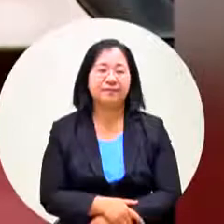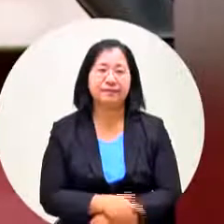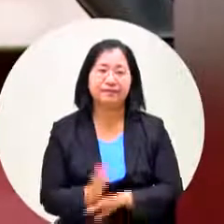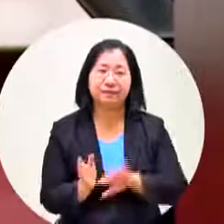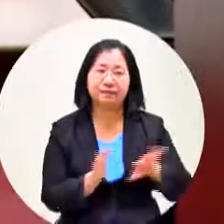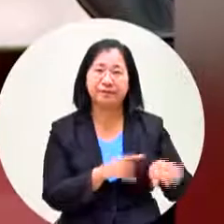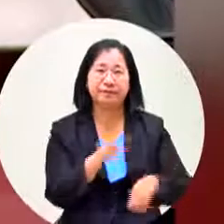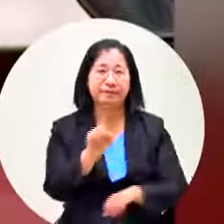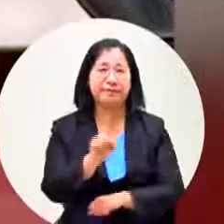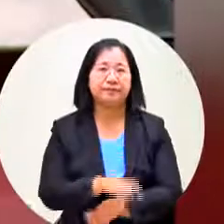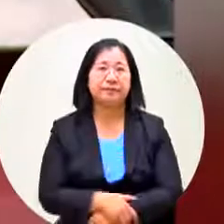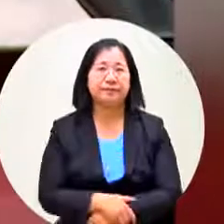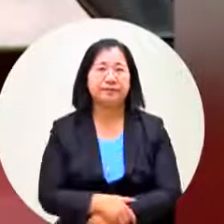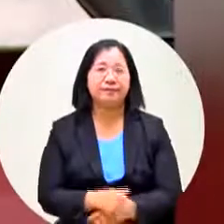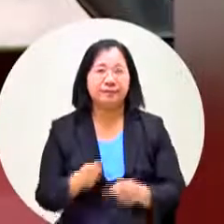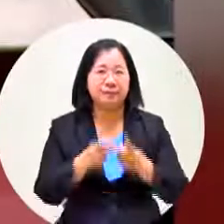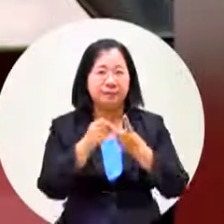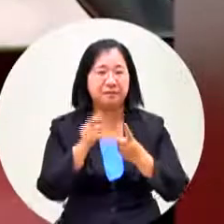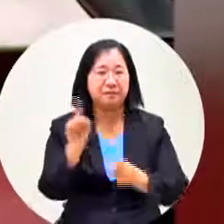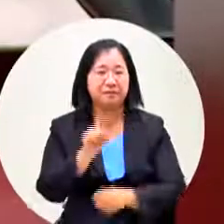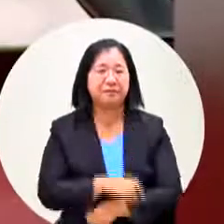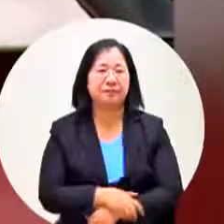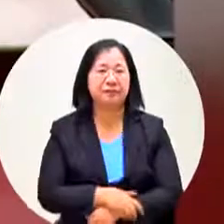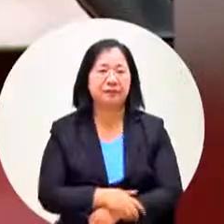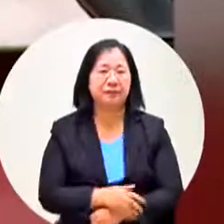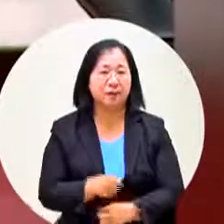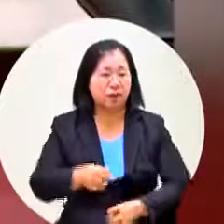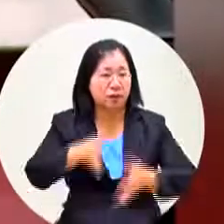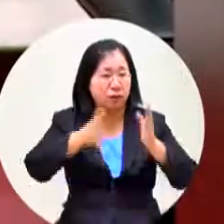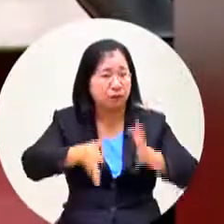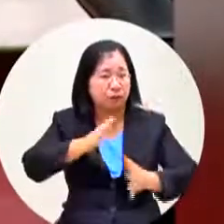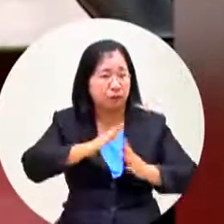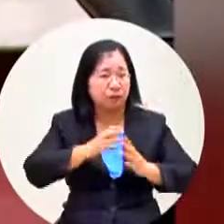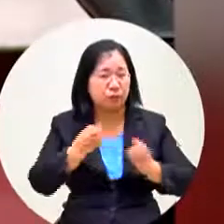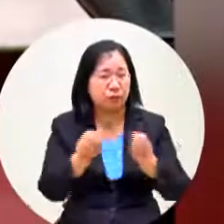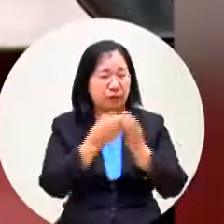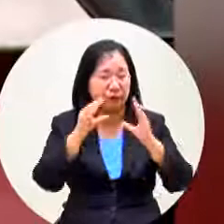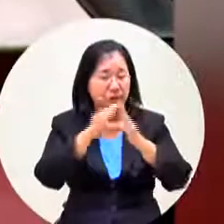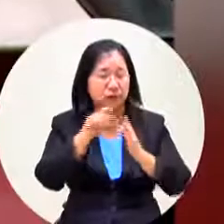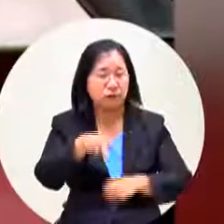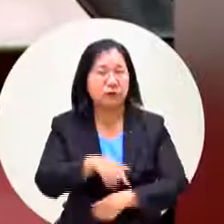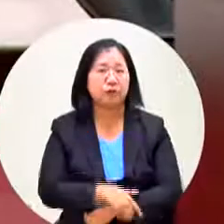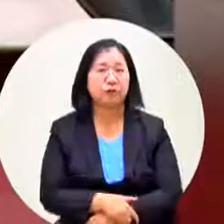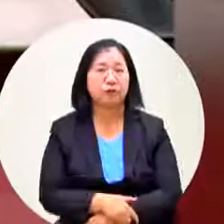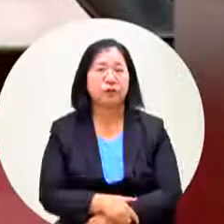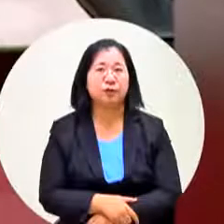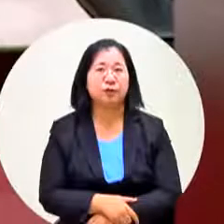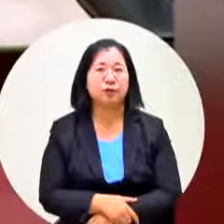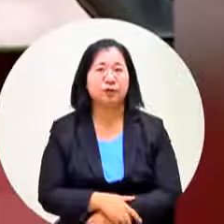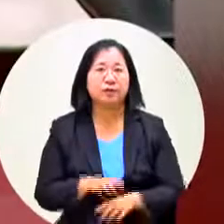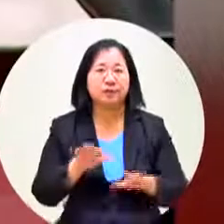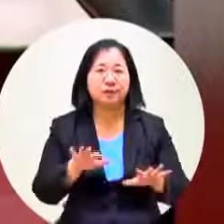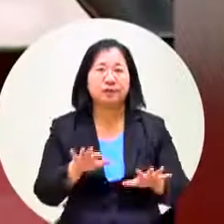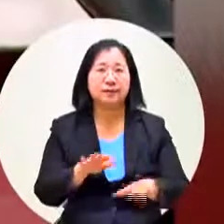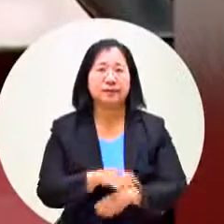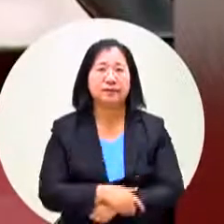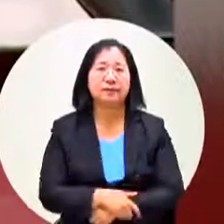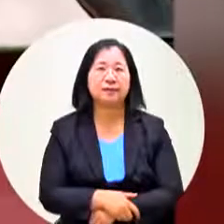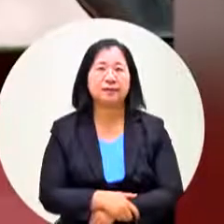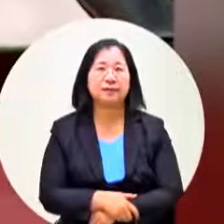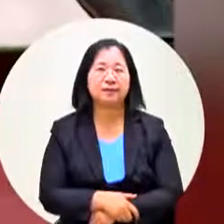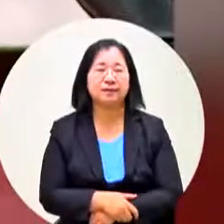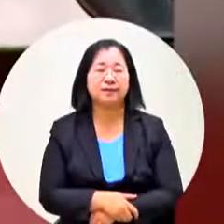市长哈这个重视一下哈。来，另外第一个问题哈，就是来请教